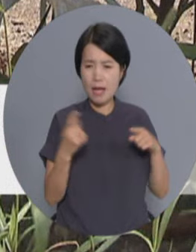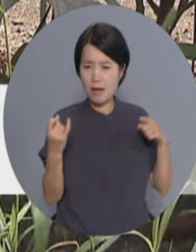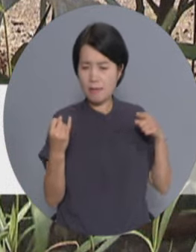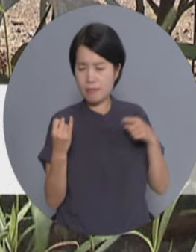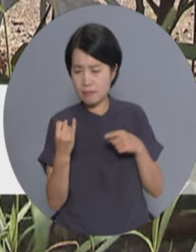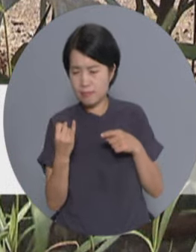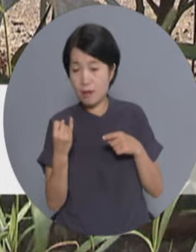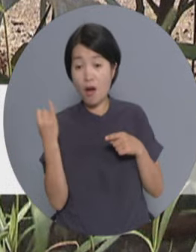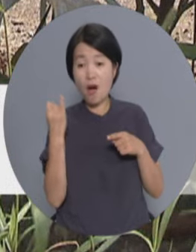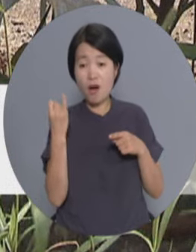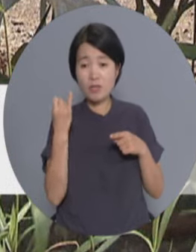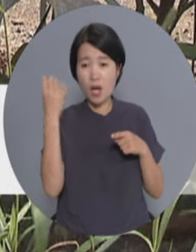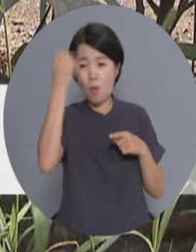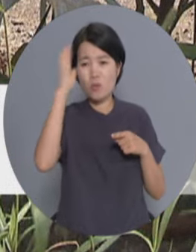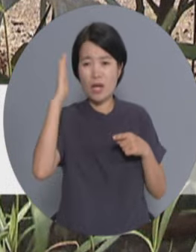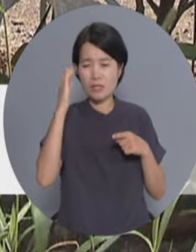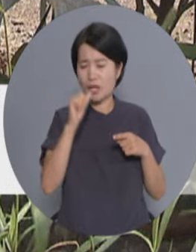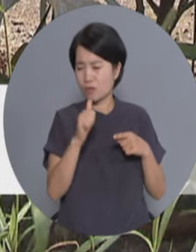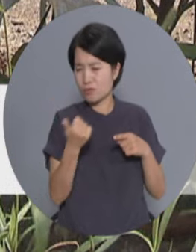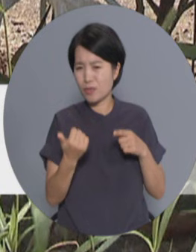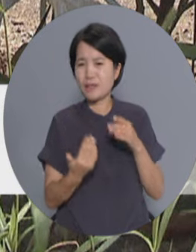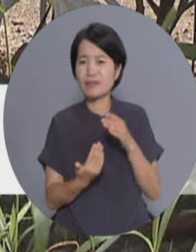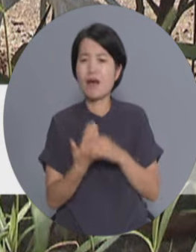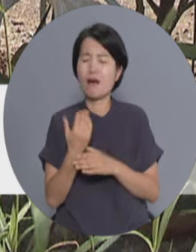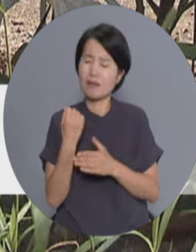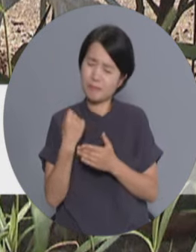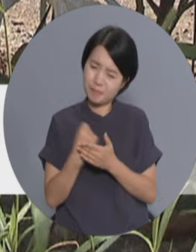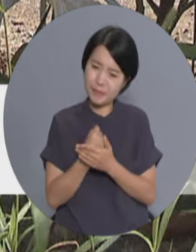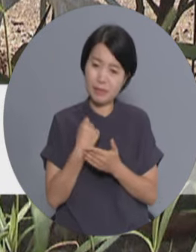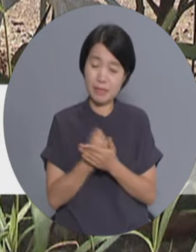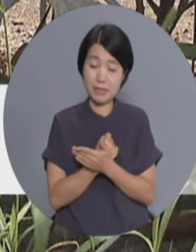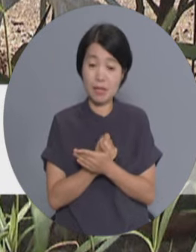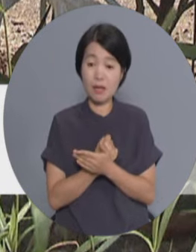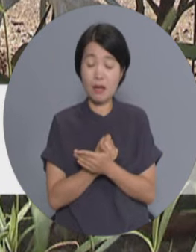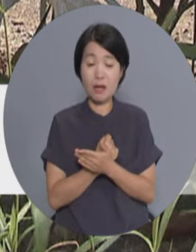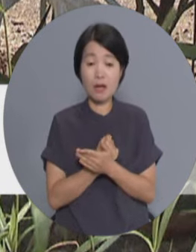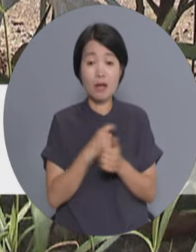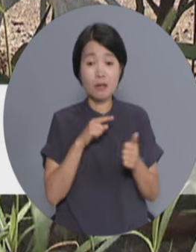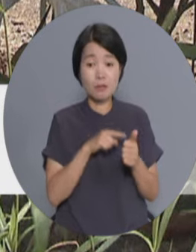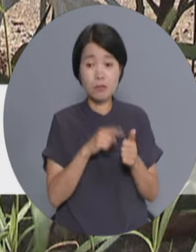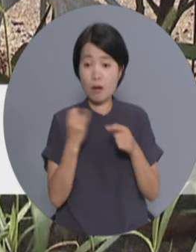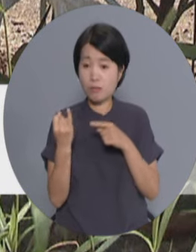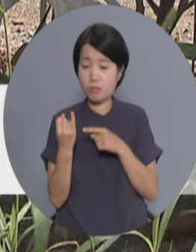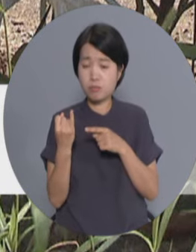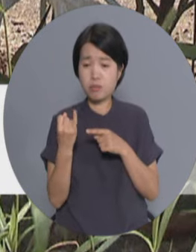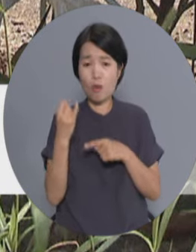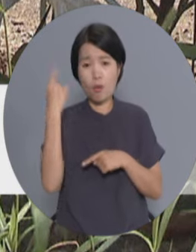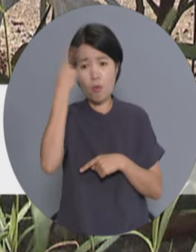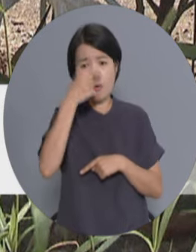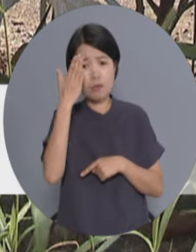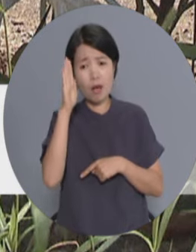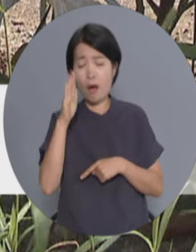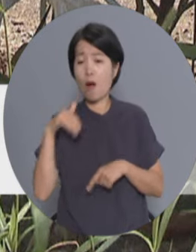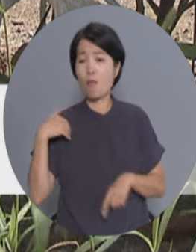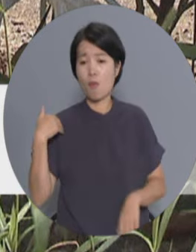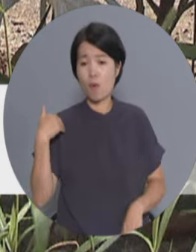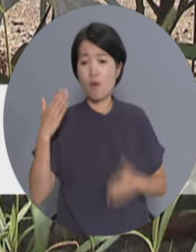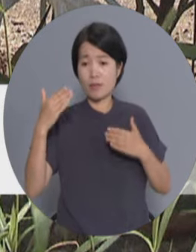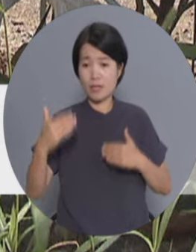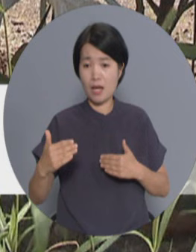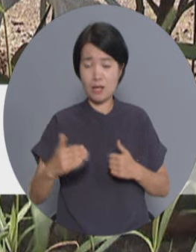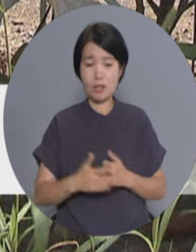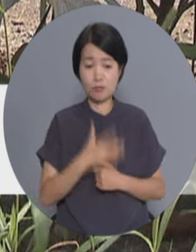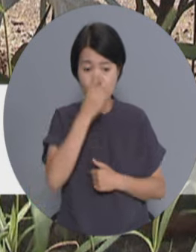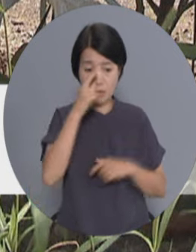숨지는 안타까운 사건이 있었습니다. 가해자와 피해 여고생은 일면식도 없는 사이였는데요. 순천